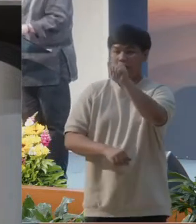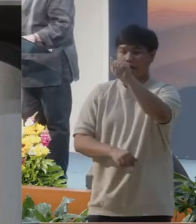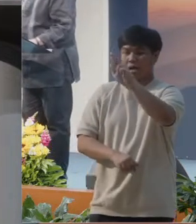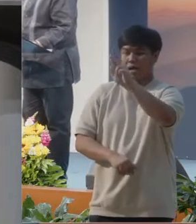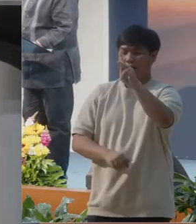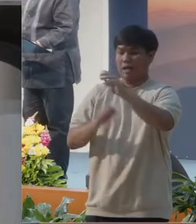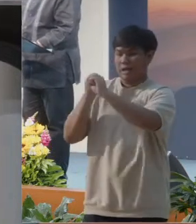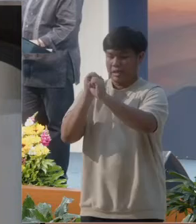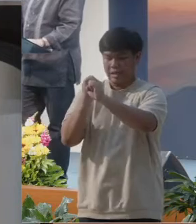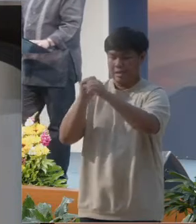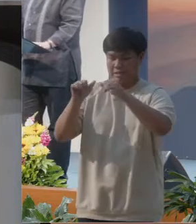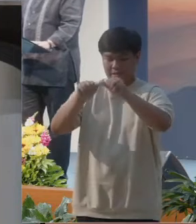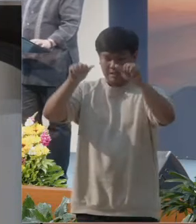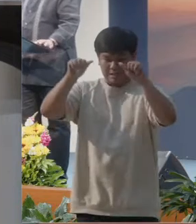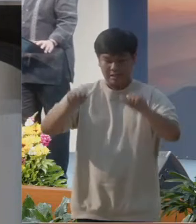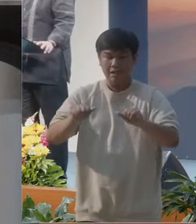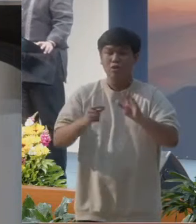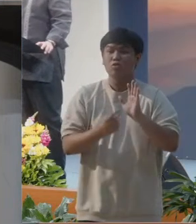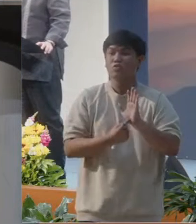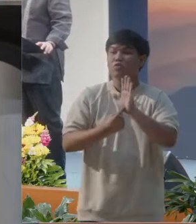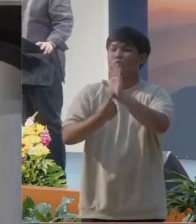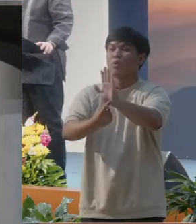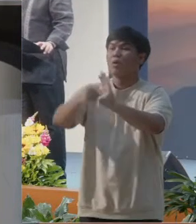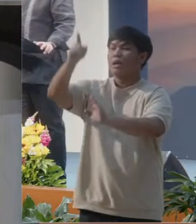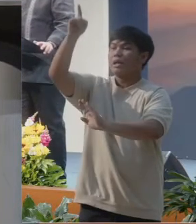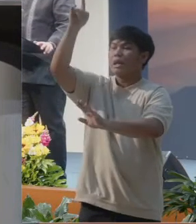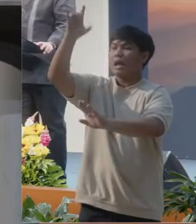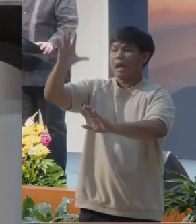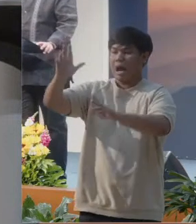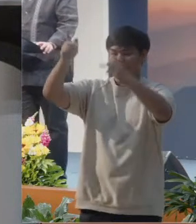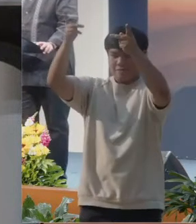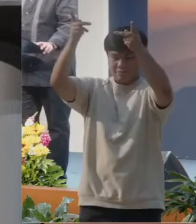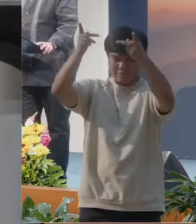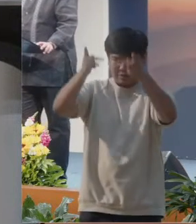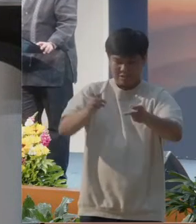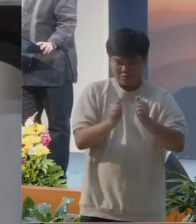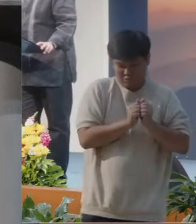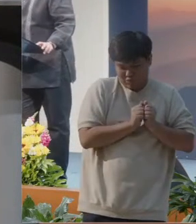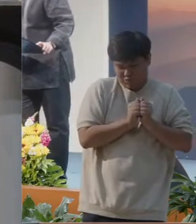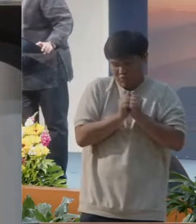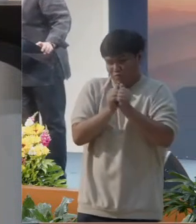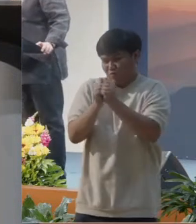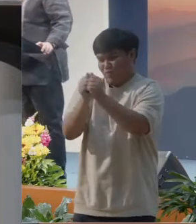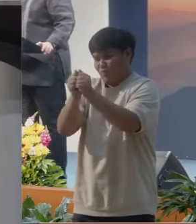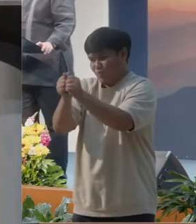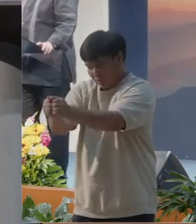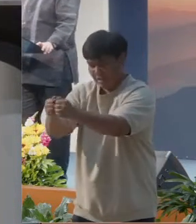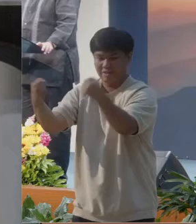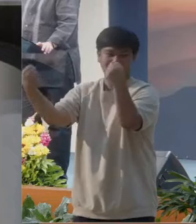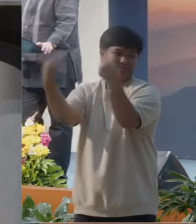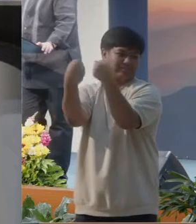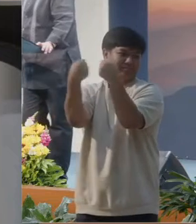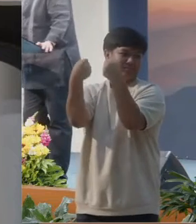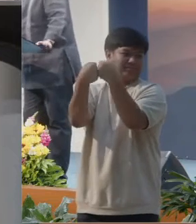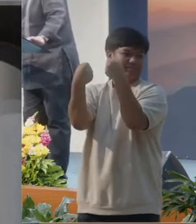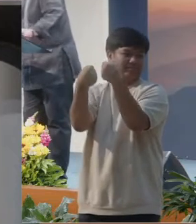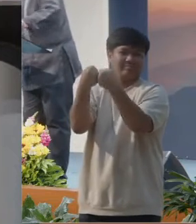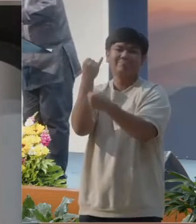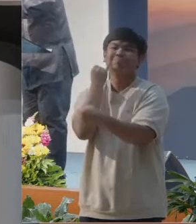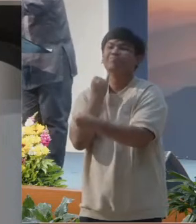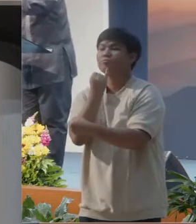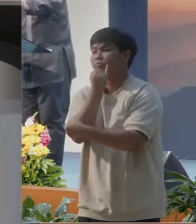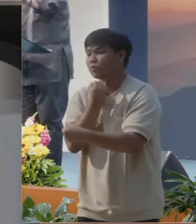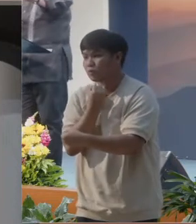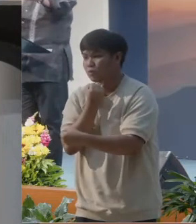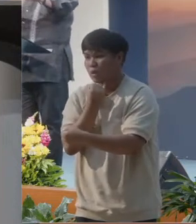of the Covenant ay nagpapakilala sa atin ang presensya ng Diyos. Ang presensya ng Diyos sa Israel, na siya